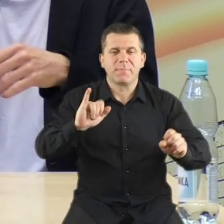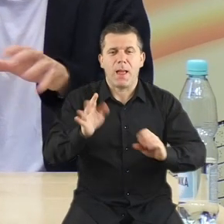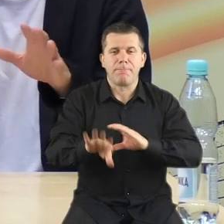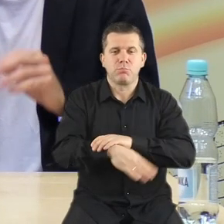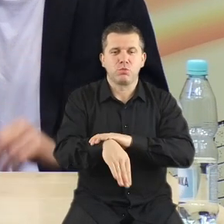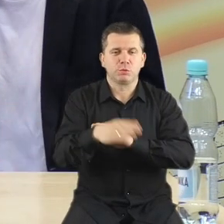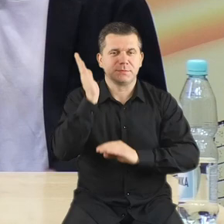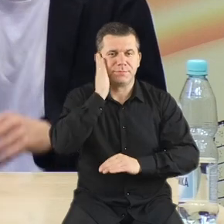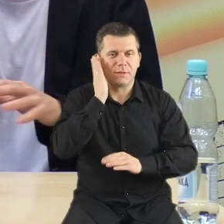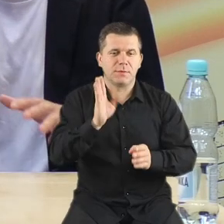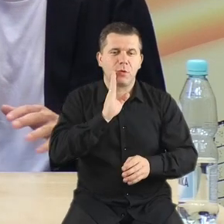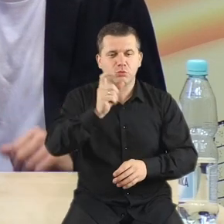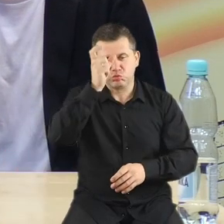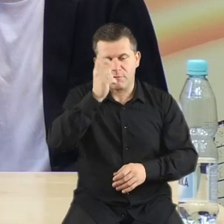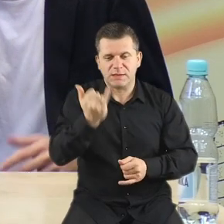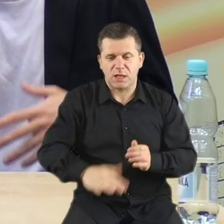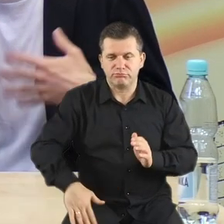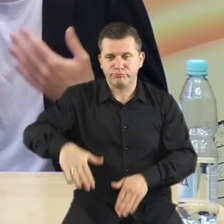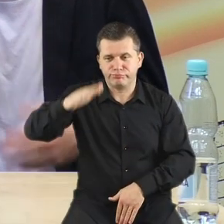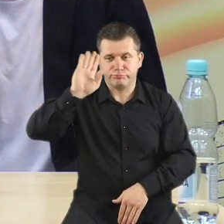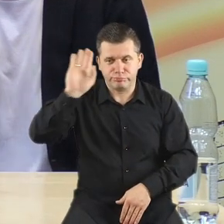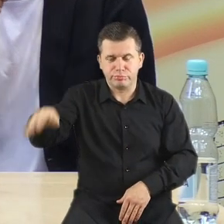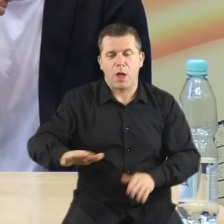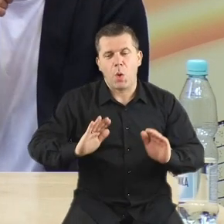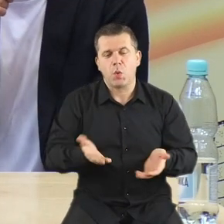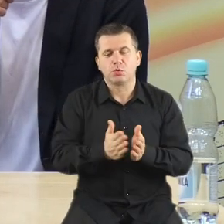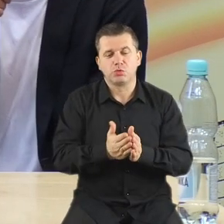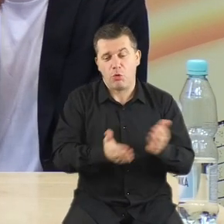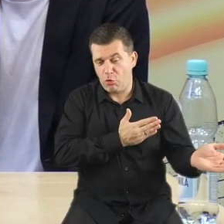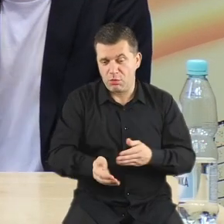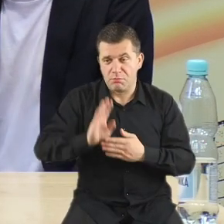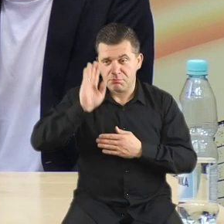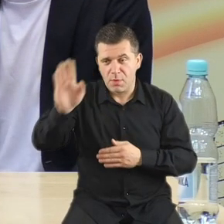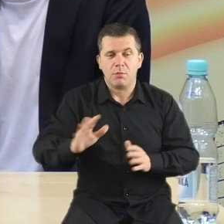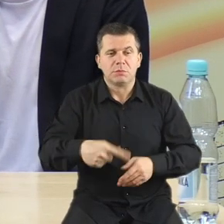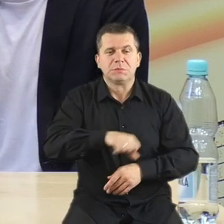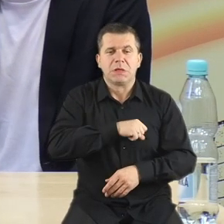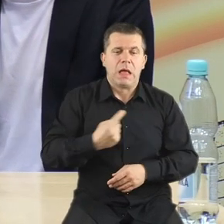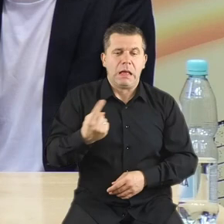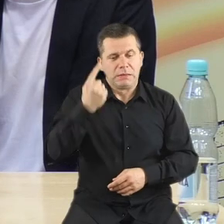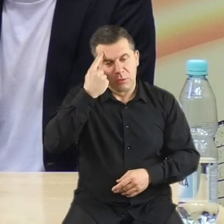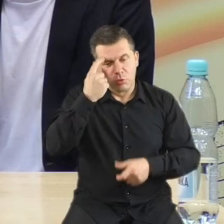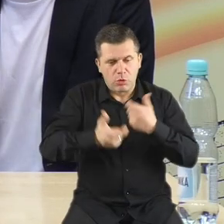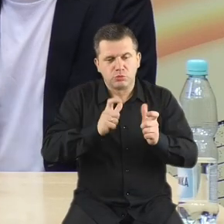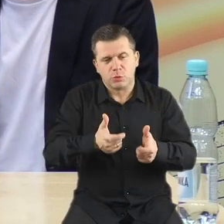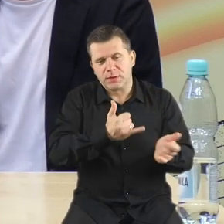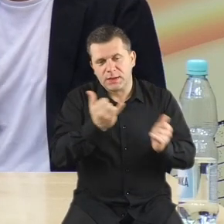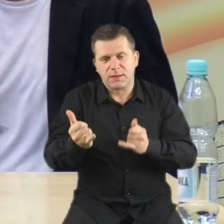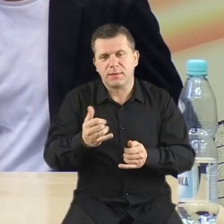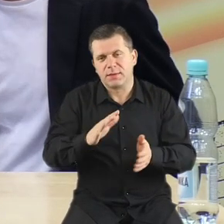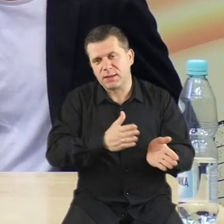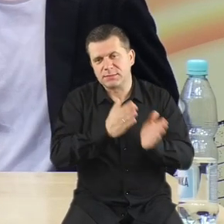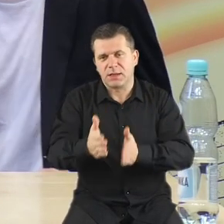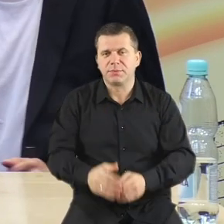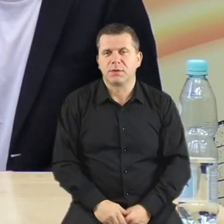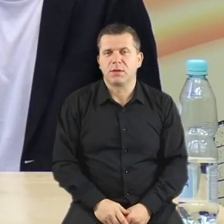Jak dziecko pustego gniazda. No. Wtedy jest czas na to, żeby wziąć się do pracy. Coś następnego. Mówi się o